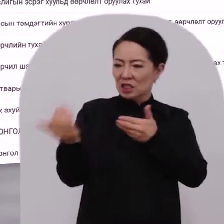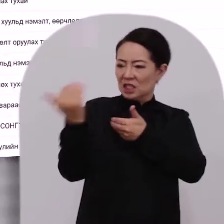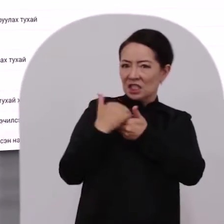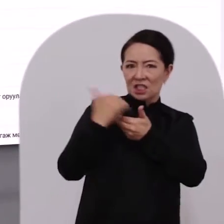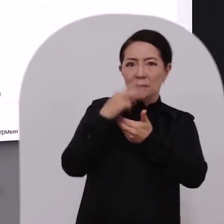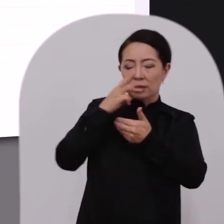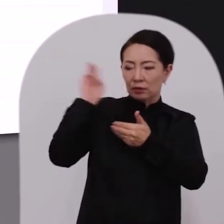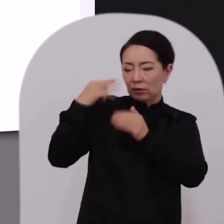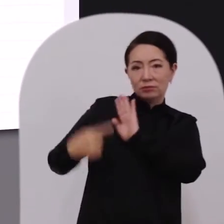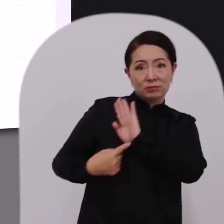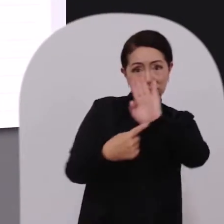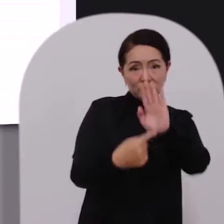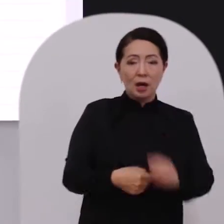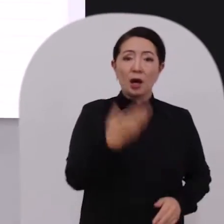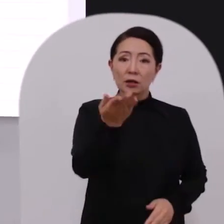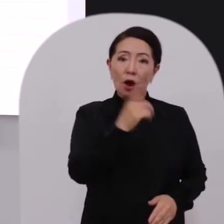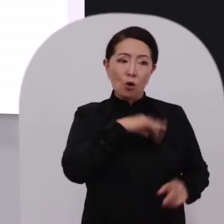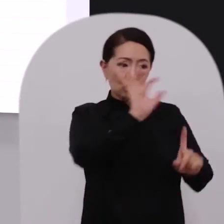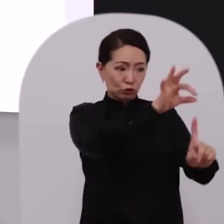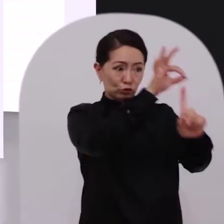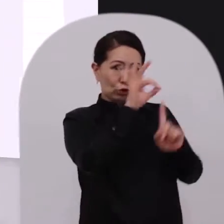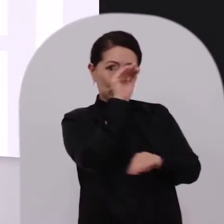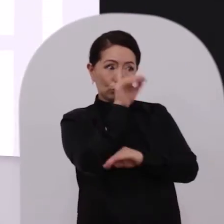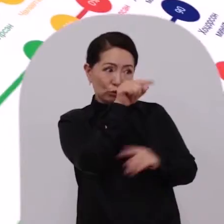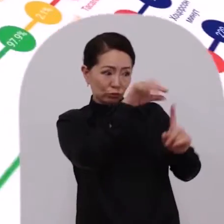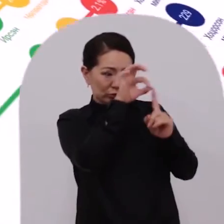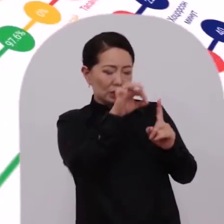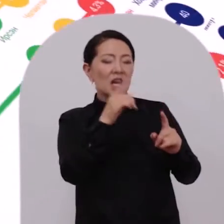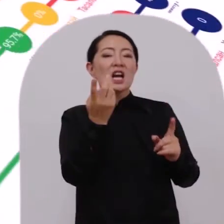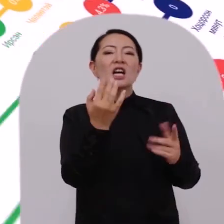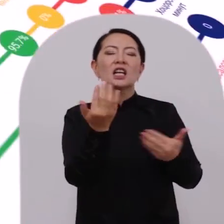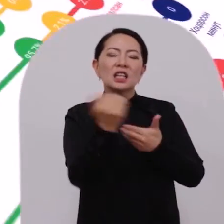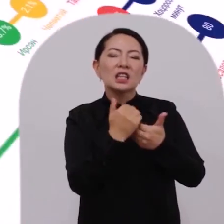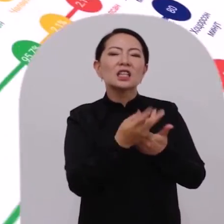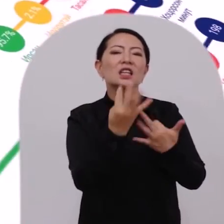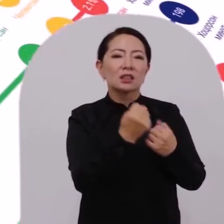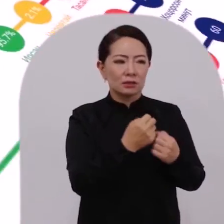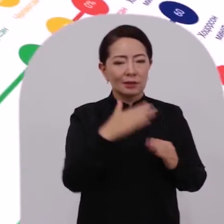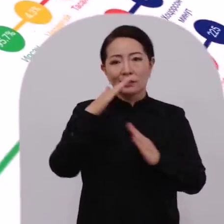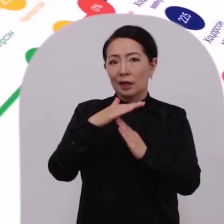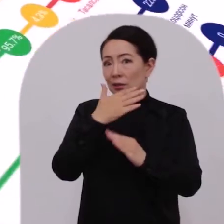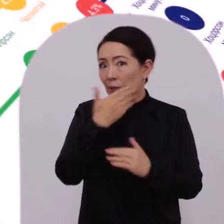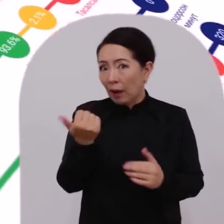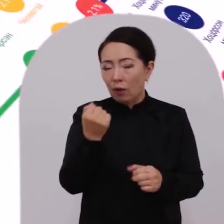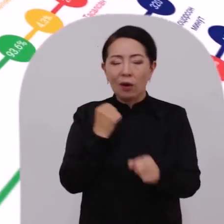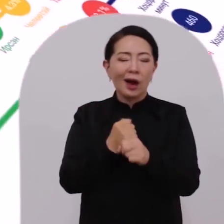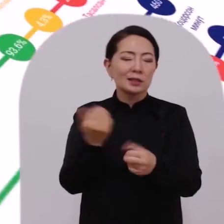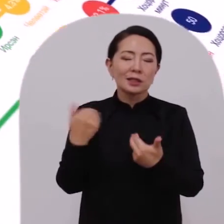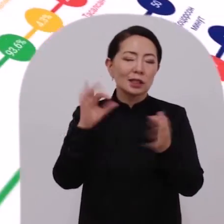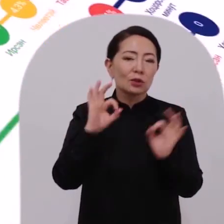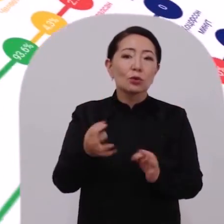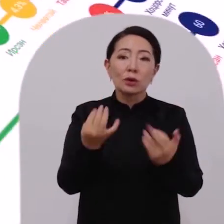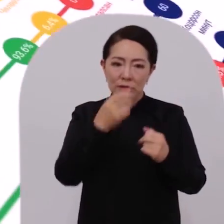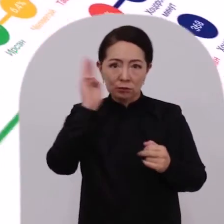нэгдүгээрт ирсэн мэдээлэл үйл тод болгож байгаа. Таны сонгосон төлөөлөгч хэдэн хувийн ирцтэй, хэдэн хувийн таслаад эсвэл чөлөөтэй оролцохгүй ажиллах хэрэггүй яваад байна